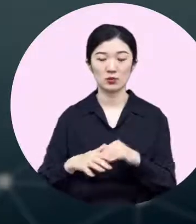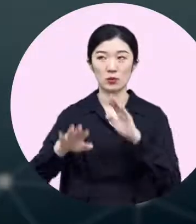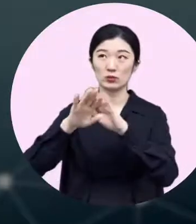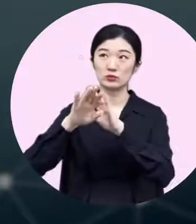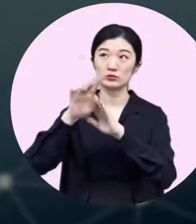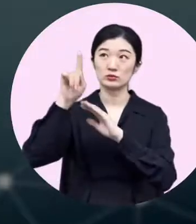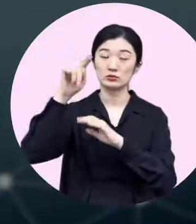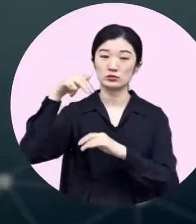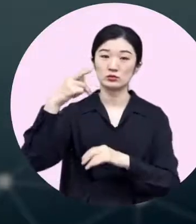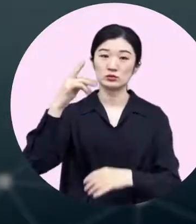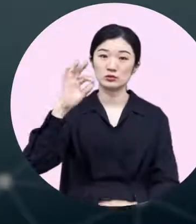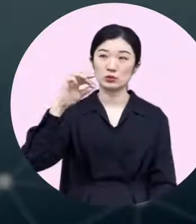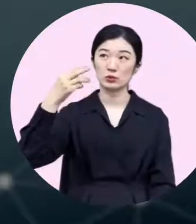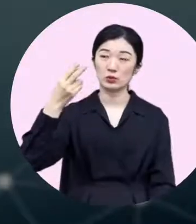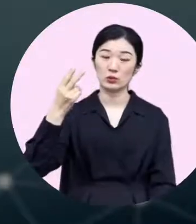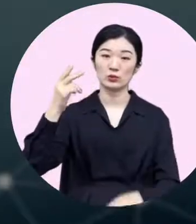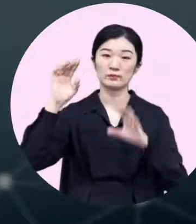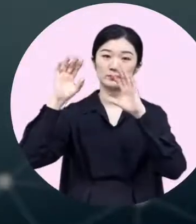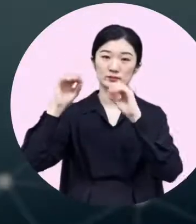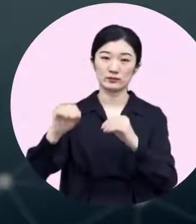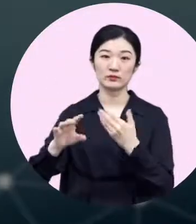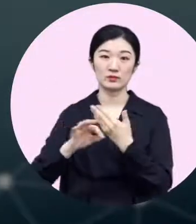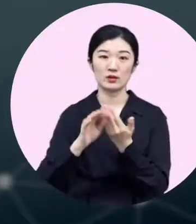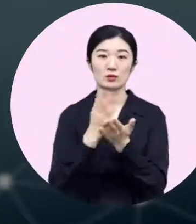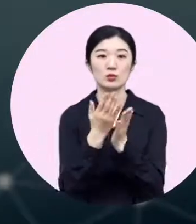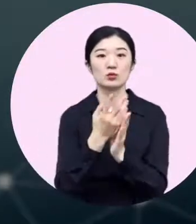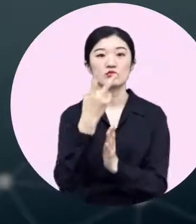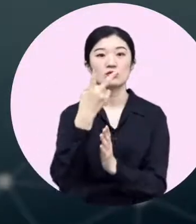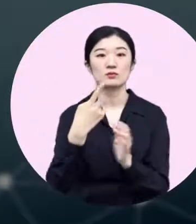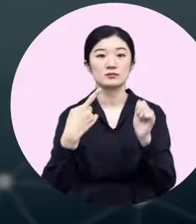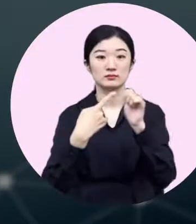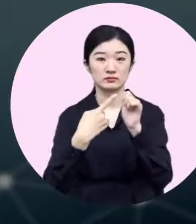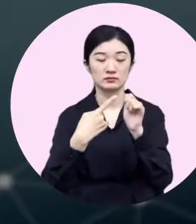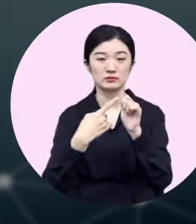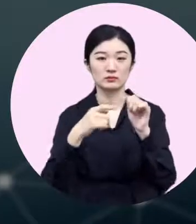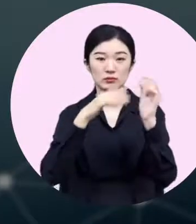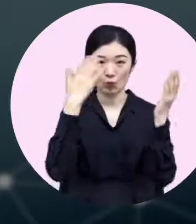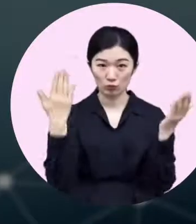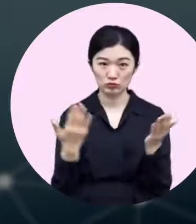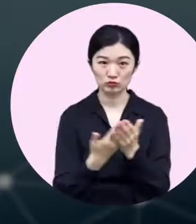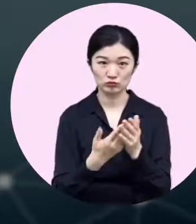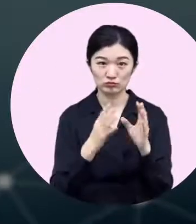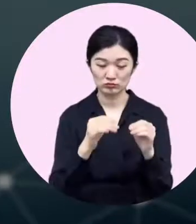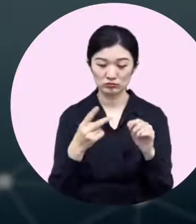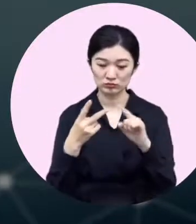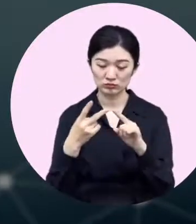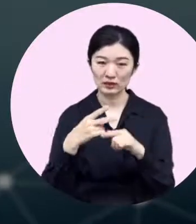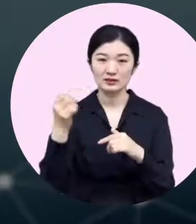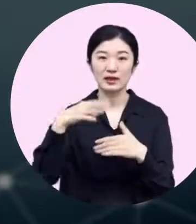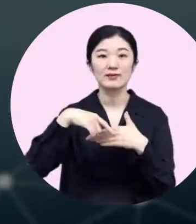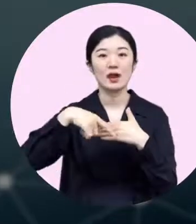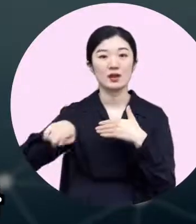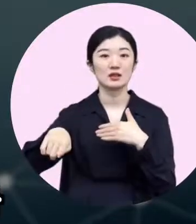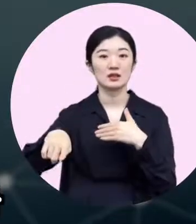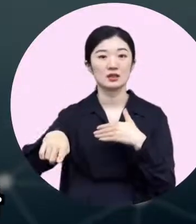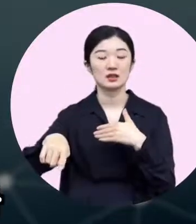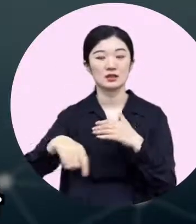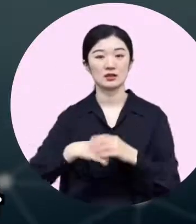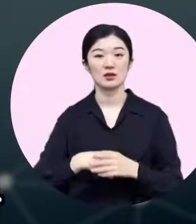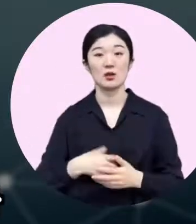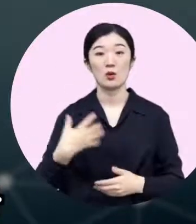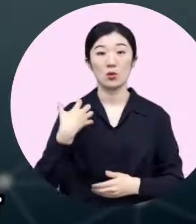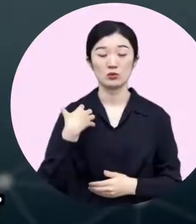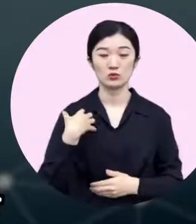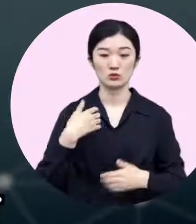상단에 종료 버튼을 이제 누르시면 두 가지가 떠요. 모두에 대해 회의 종료가 있고 회의 나가기가 있어요. 호스트가